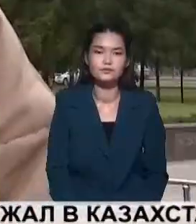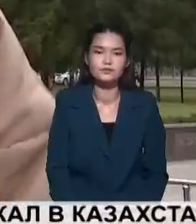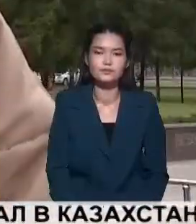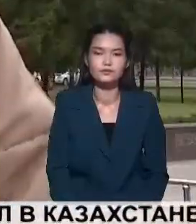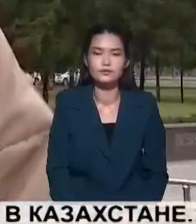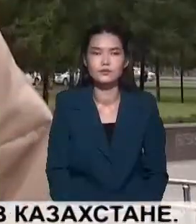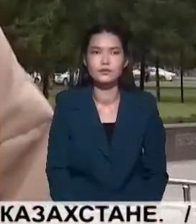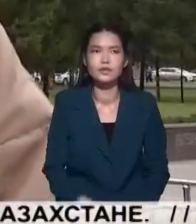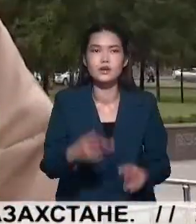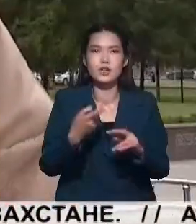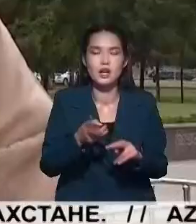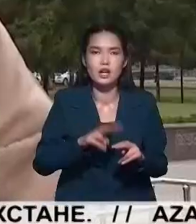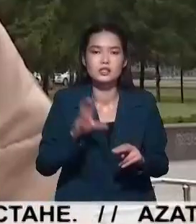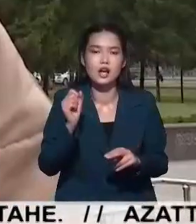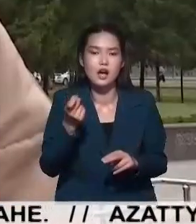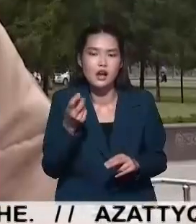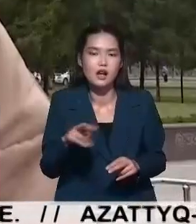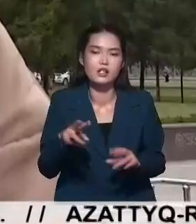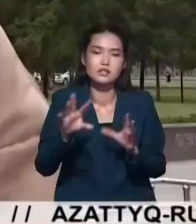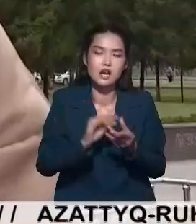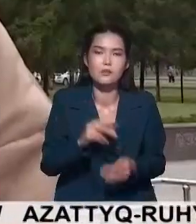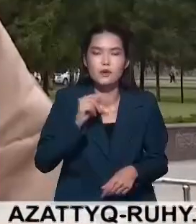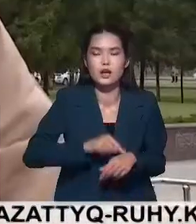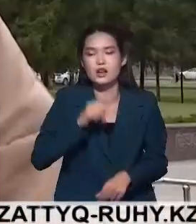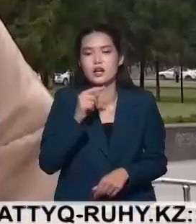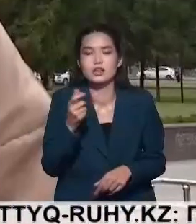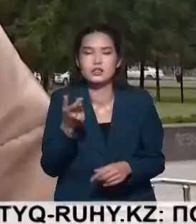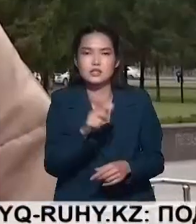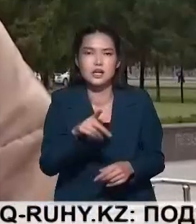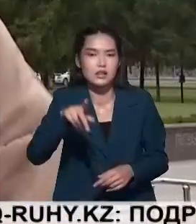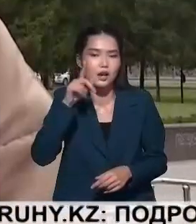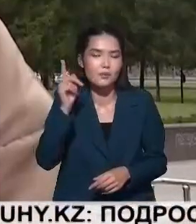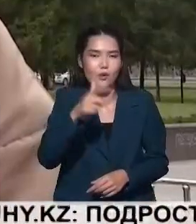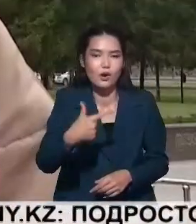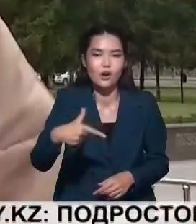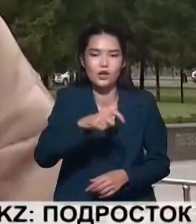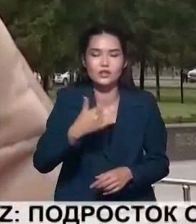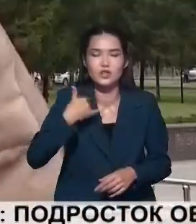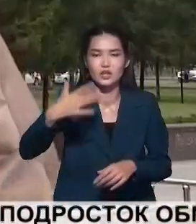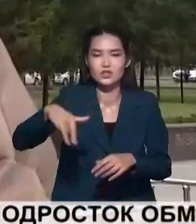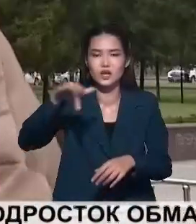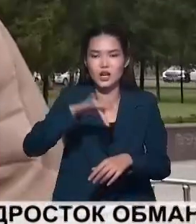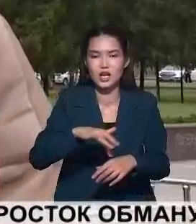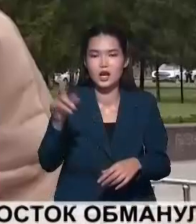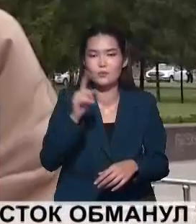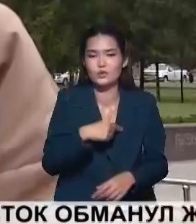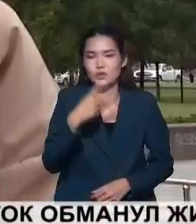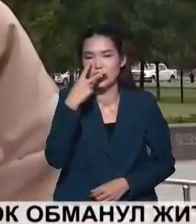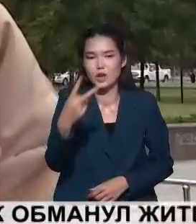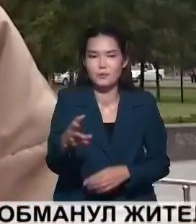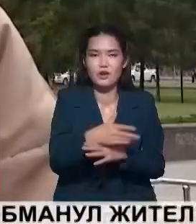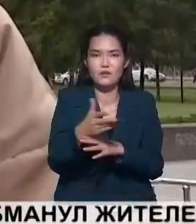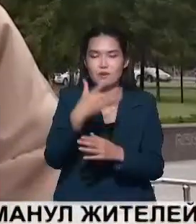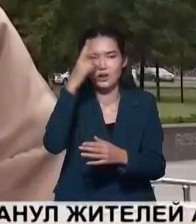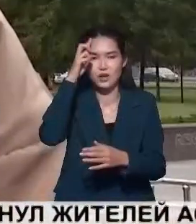Главной целью данной акции является развитие чувства патриотизма среди молодежи, среди граждан нашей страны. Так как, когда мы смотрим на наш